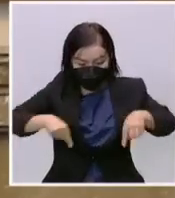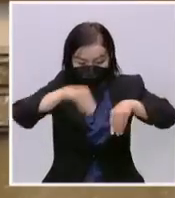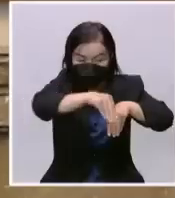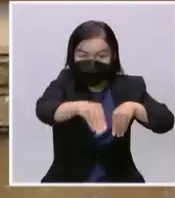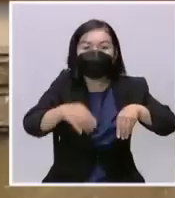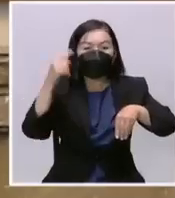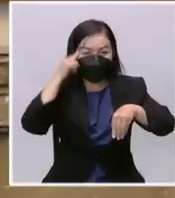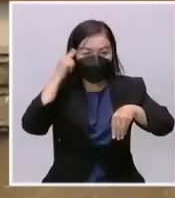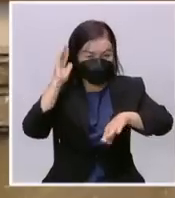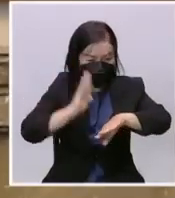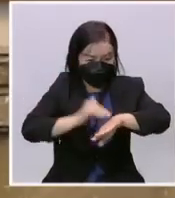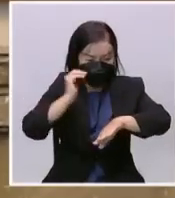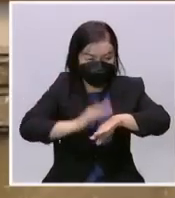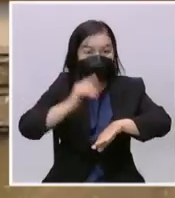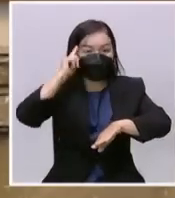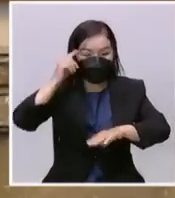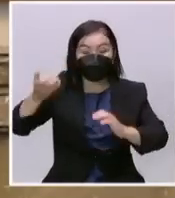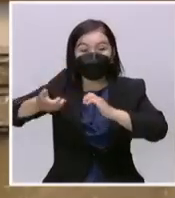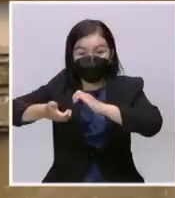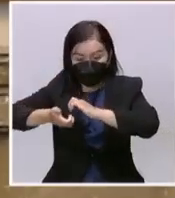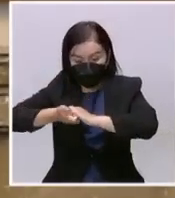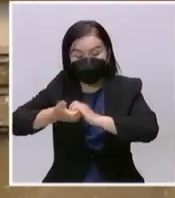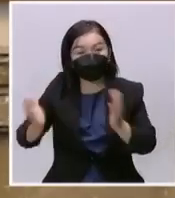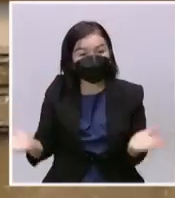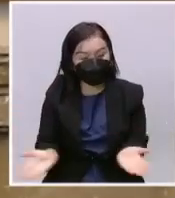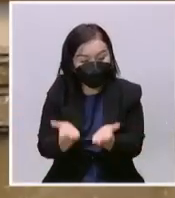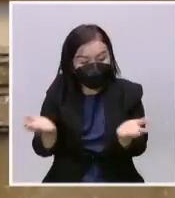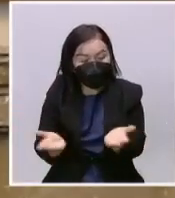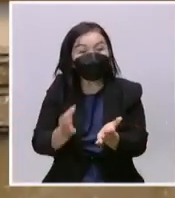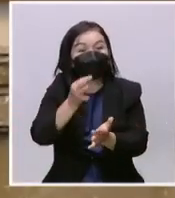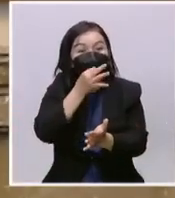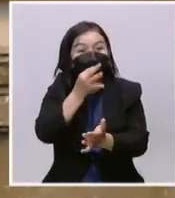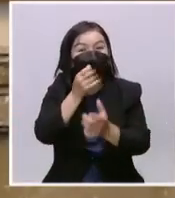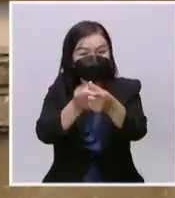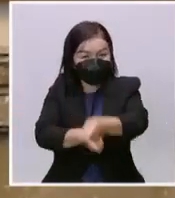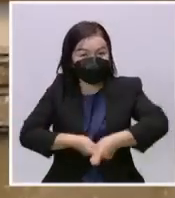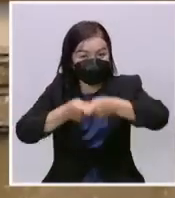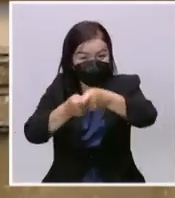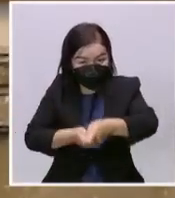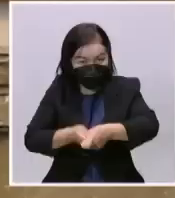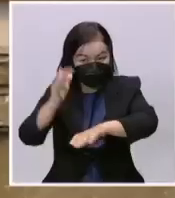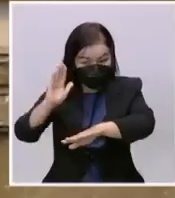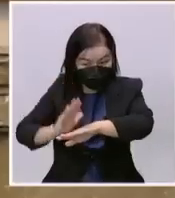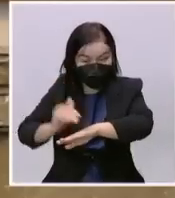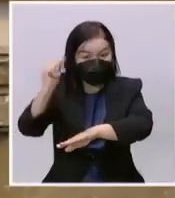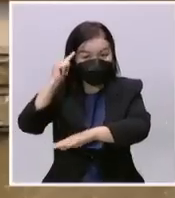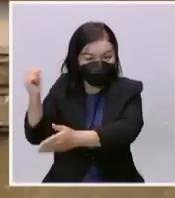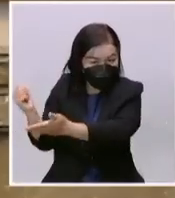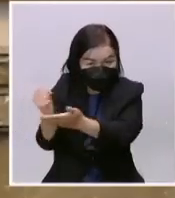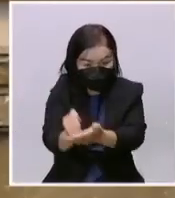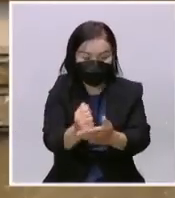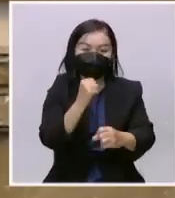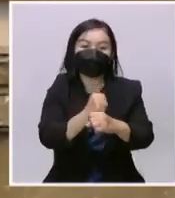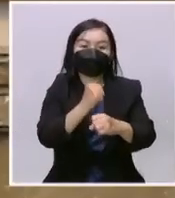วแล้วก็จับมือส่งเสริมพัฒนาเกษตรกรนะที่มีฝีมือไปช่วยปลูกให้กับ